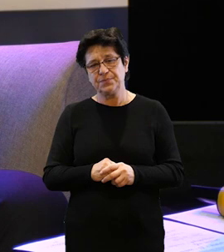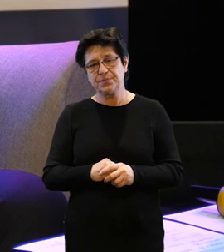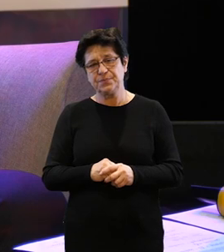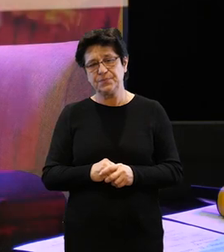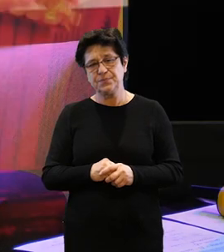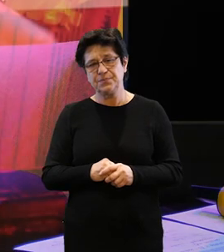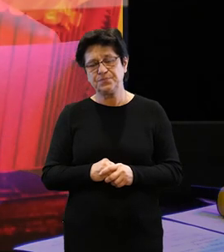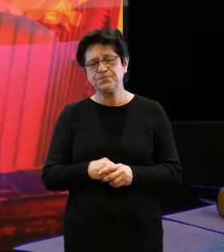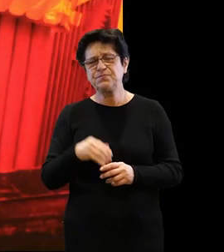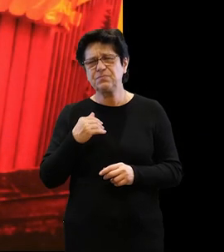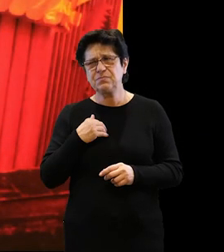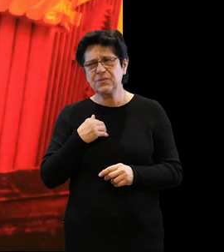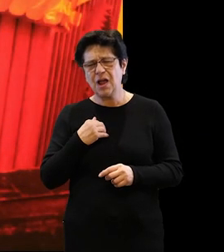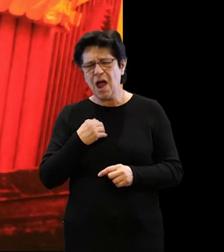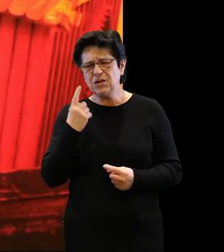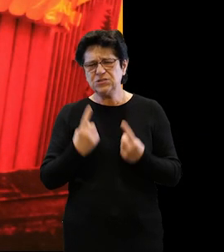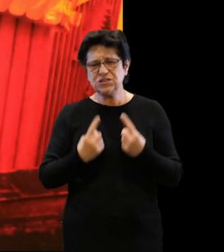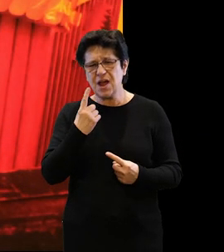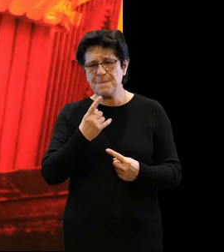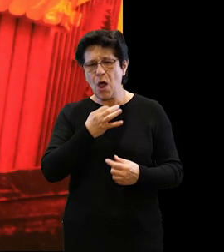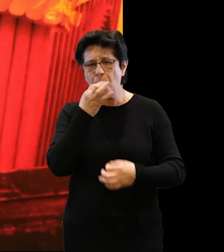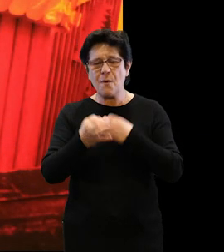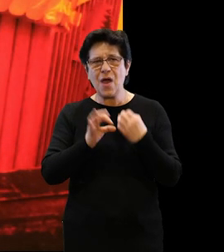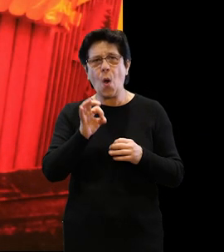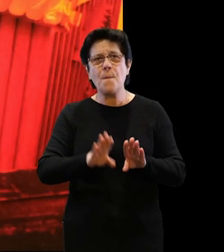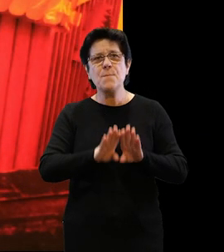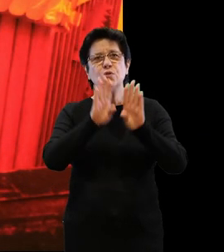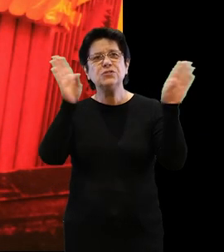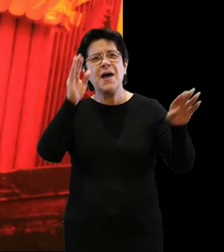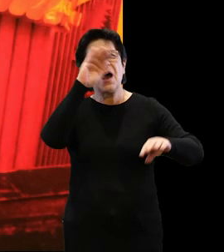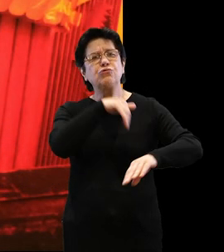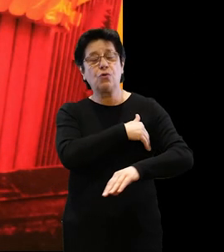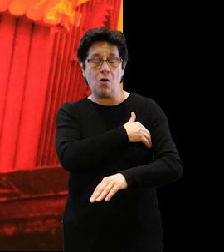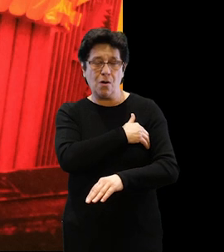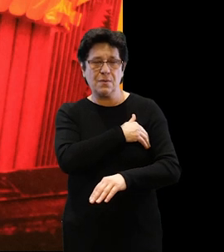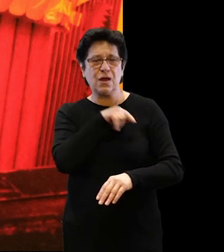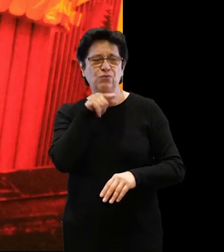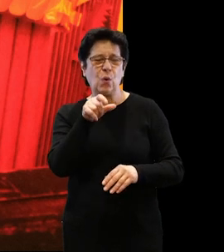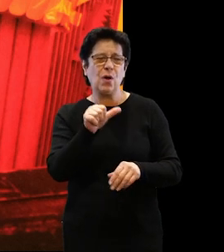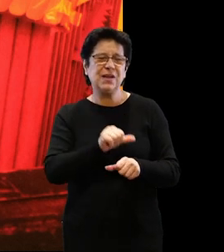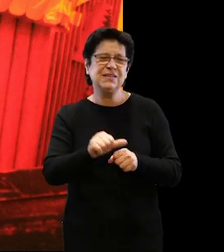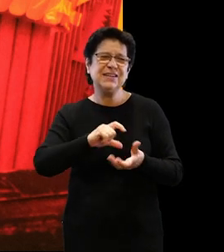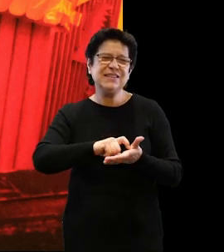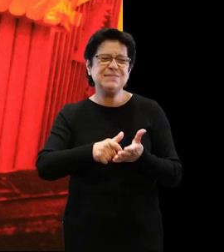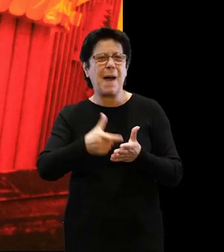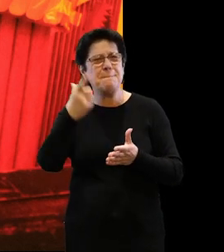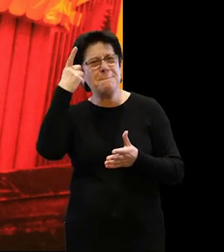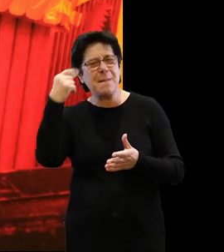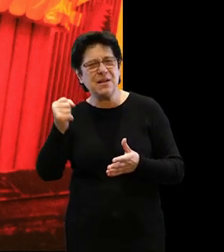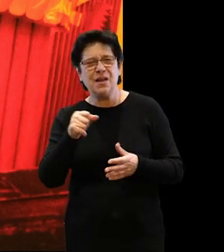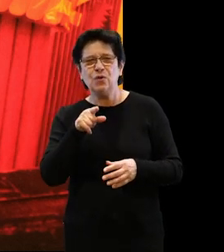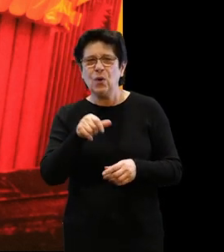historyczną czasami opowiadam o muzeach szkolnych muzea szkolne izby pamięci szkolne No mają to